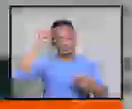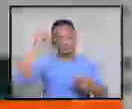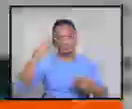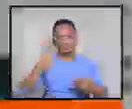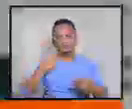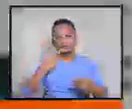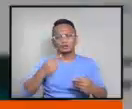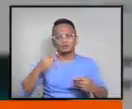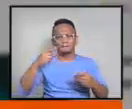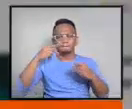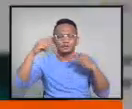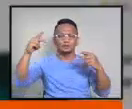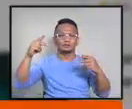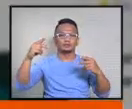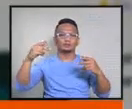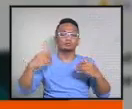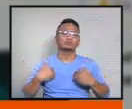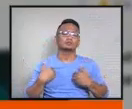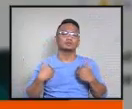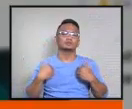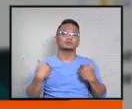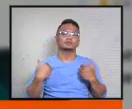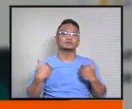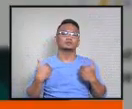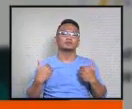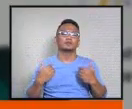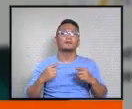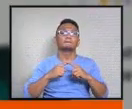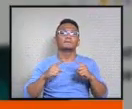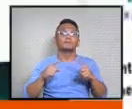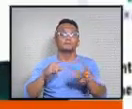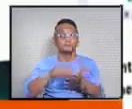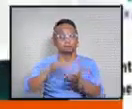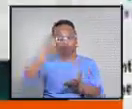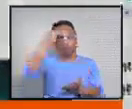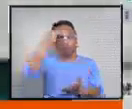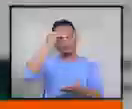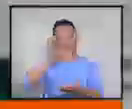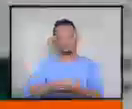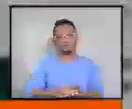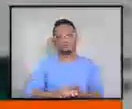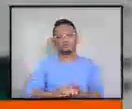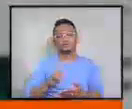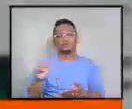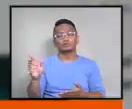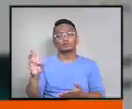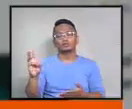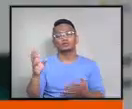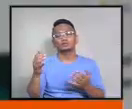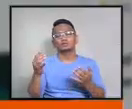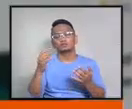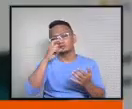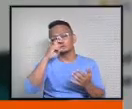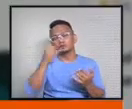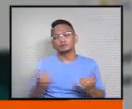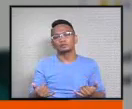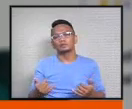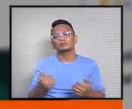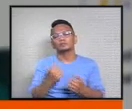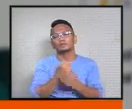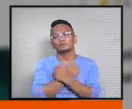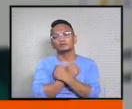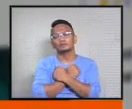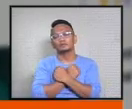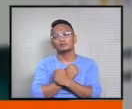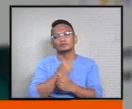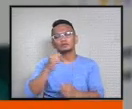party girl at cheater siya noong kabataan pa niya. Pero nagtanda na raw siya. At 26 years old na siya ngayon. Mahal pa rin daw niya si Liam,